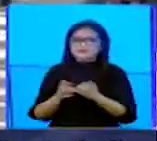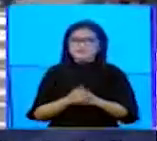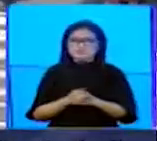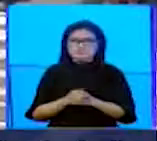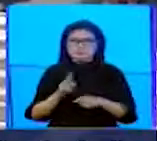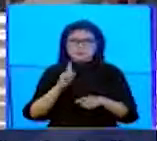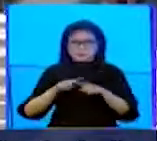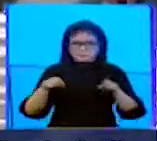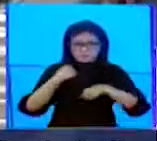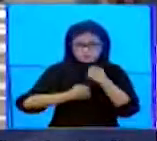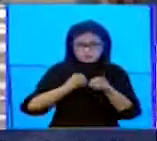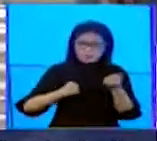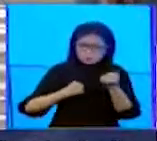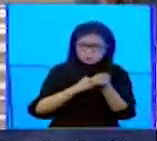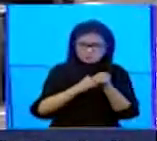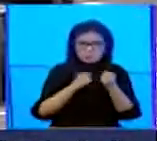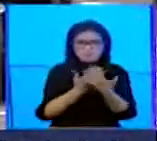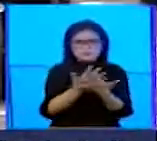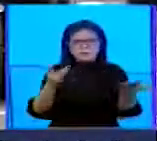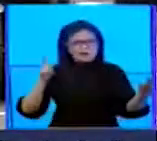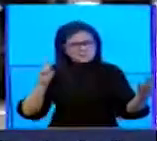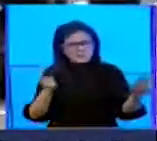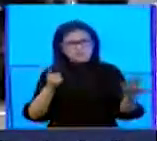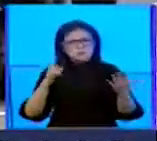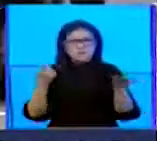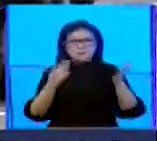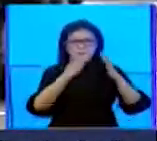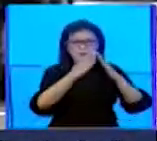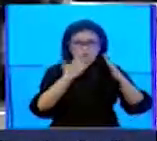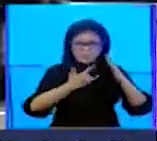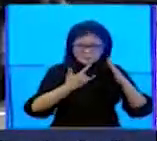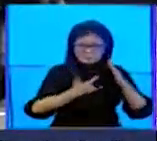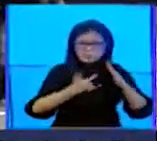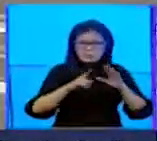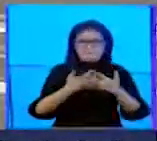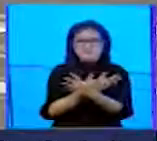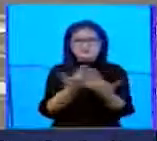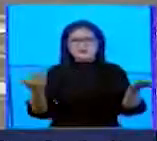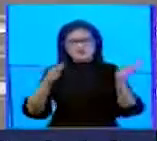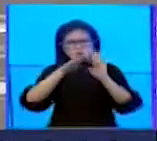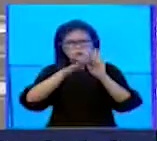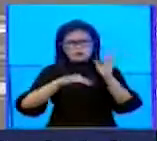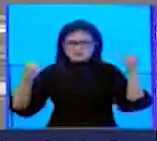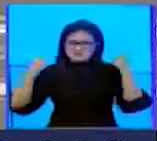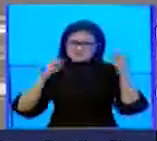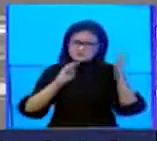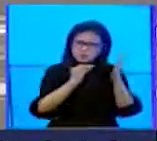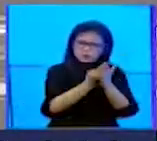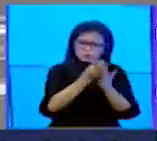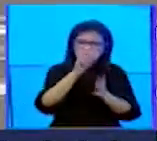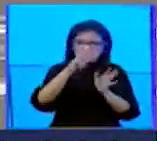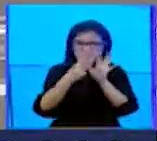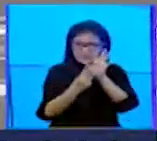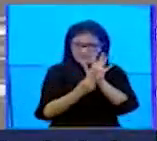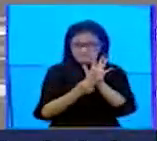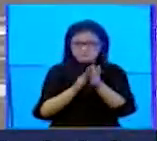didukung warga dengan tetap berada di rumah. Warga juga diimbau patuh protokol kesehatan dengan menerapkan 3M, memakai masker, mencuci